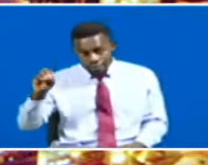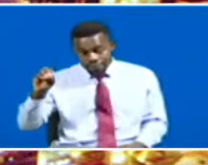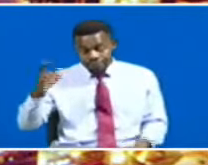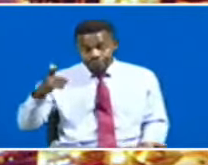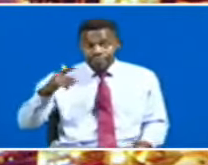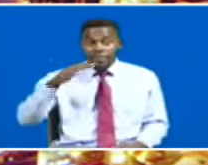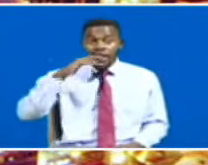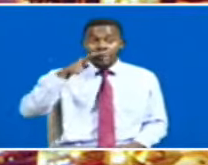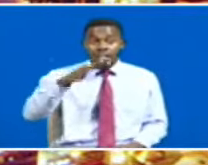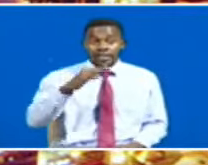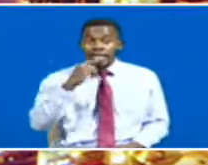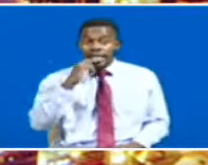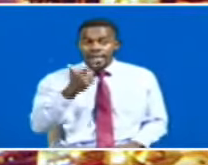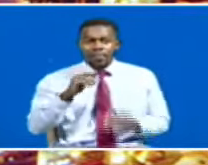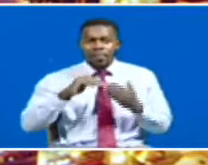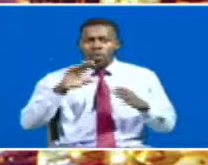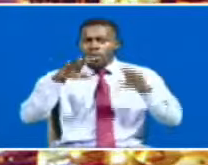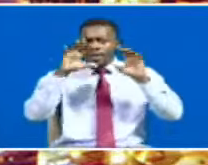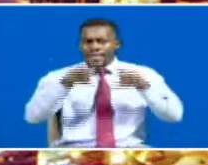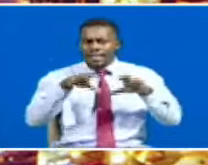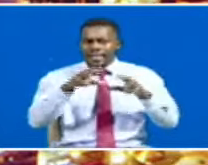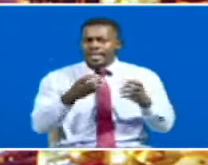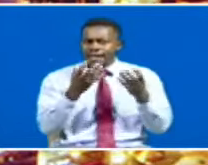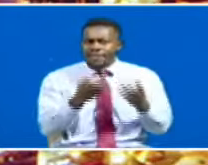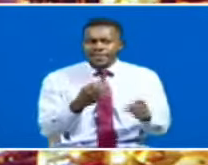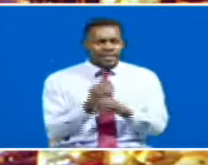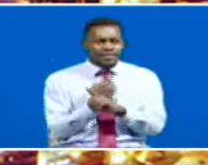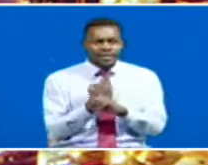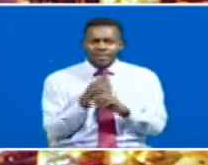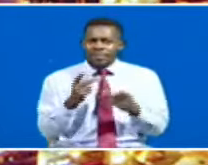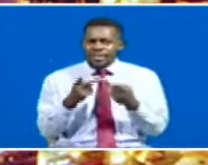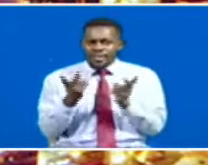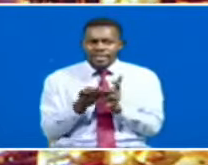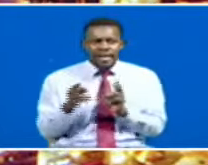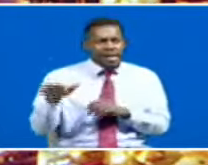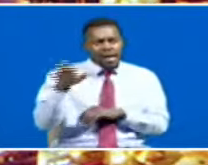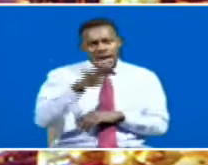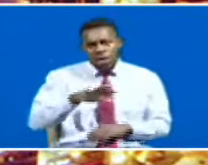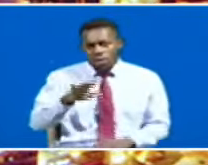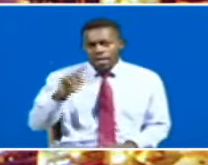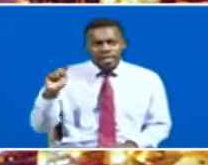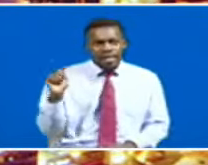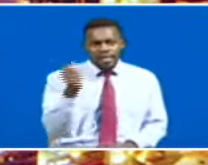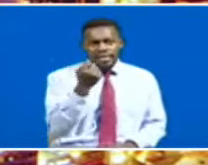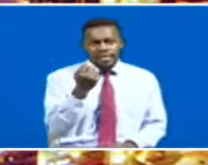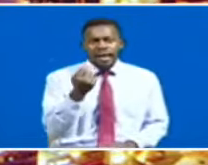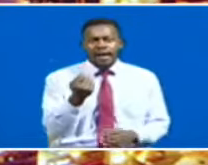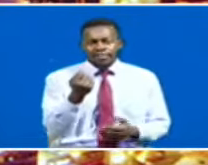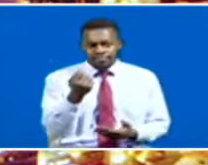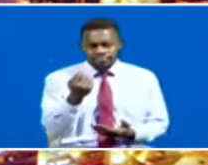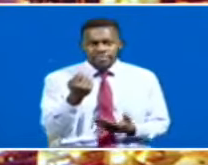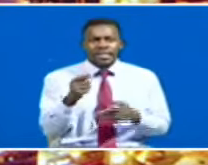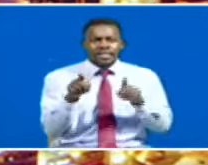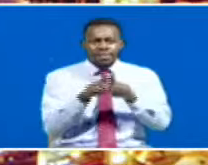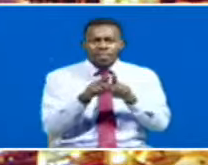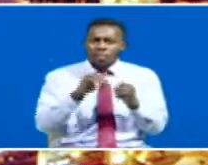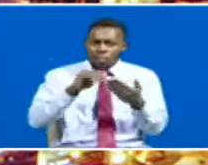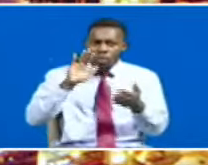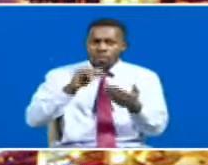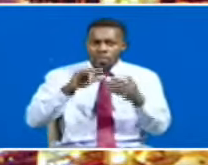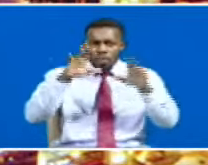maafa ya mafuriko. Maeneo mbalimbali nchini yanazidi kuathirika na mafuriko kutokana na mvua kubwa inayoendelea, huku mvua